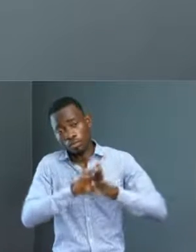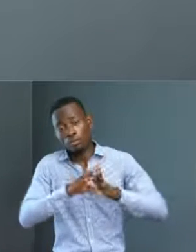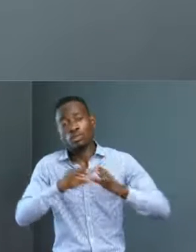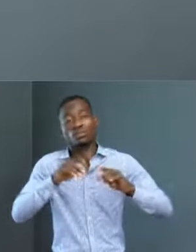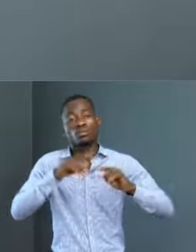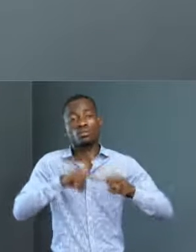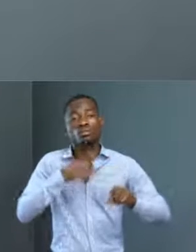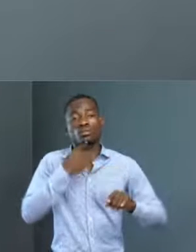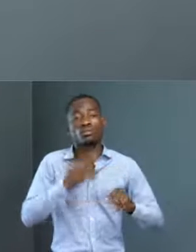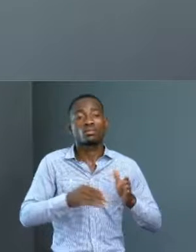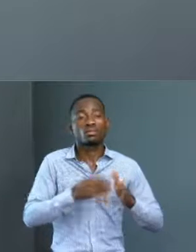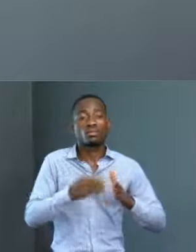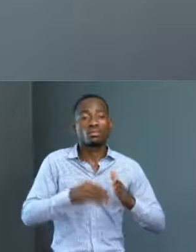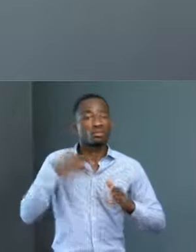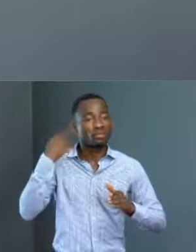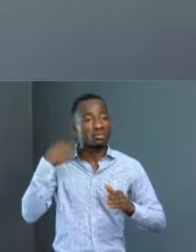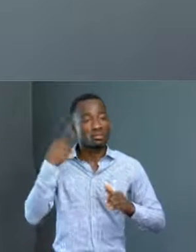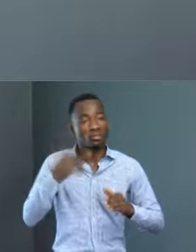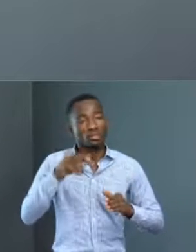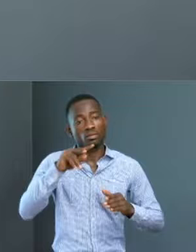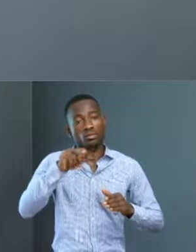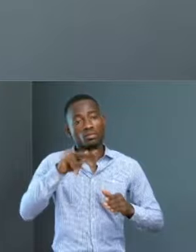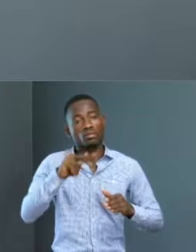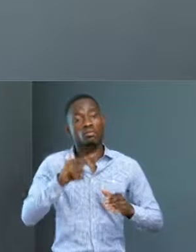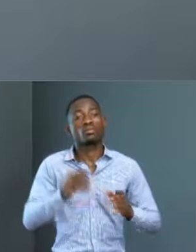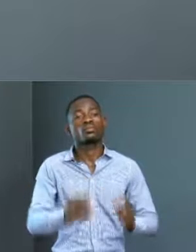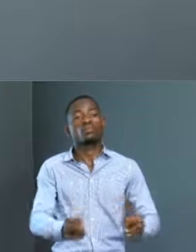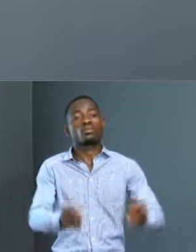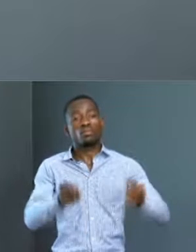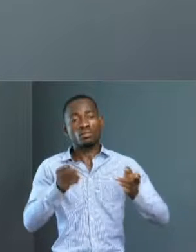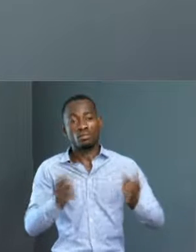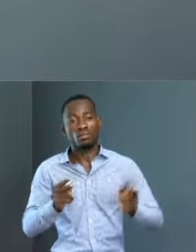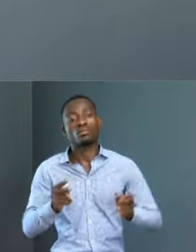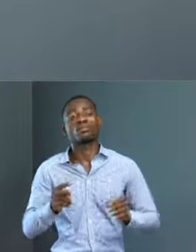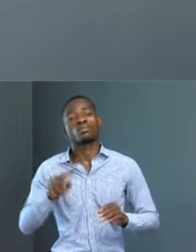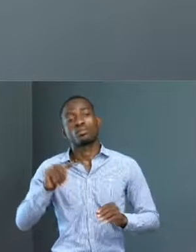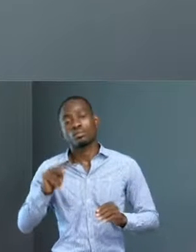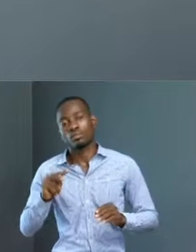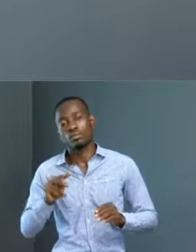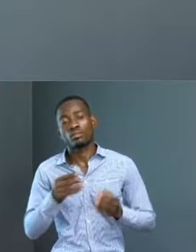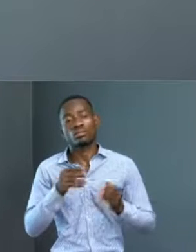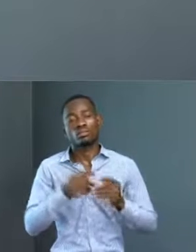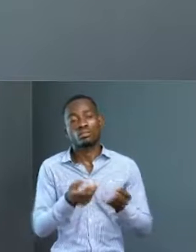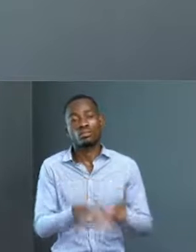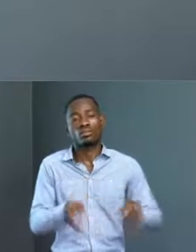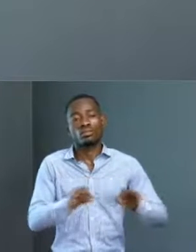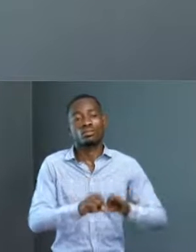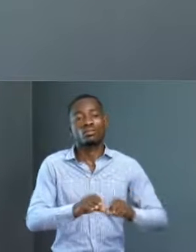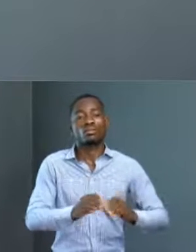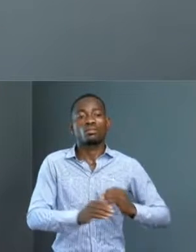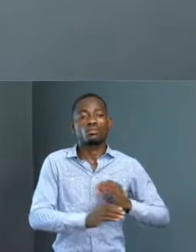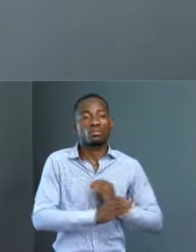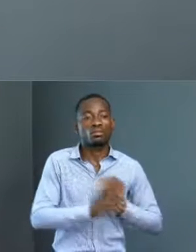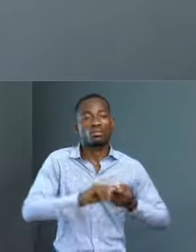dit souvent à la radio, l'écran est plus grand qu'à la télévision. Donc c'est très important, mes chers amis,